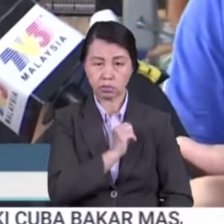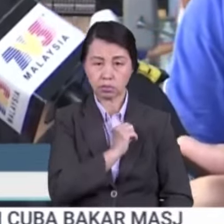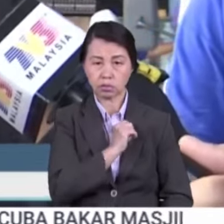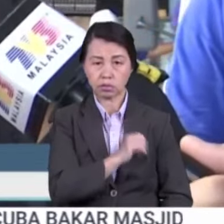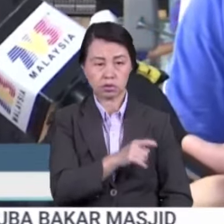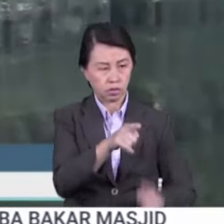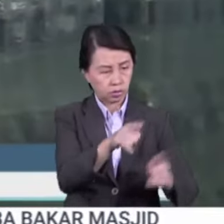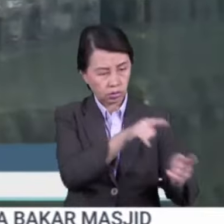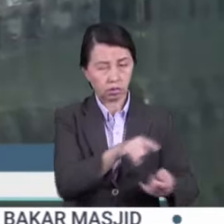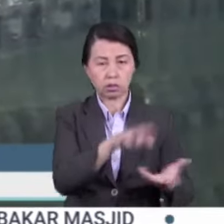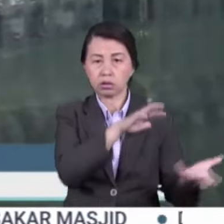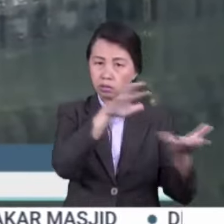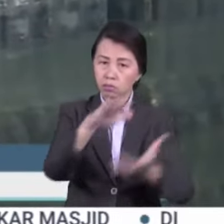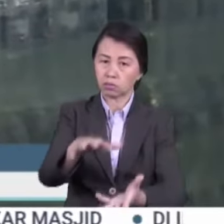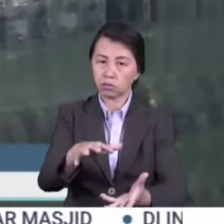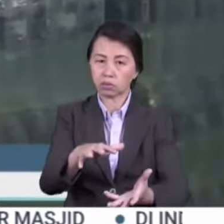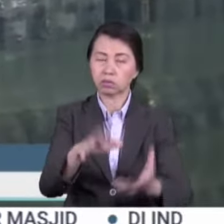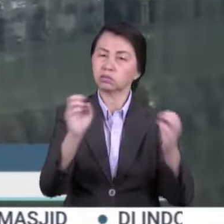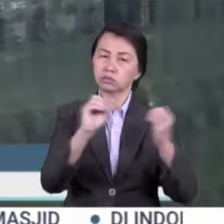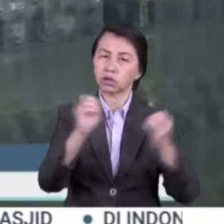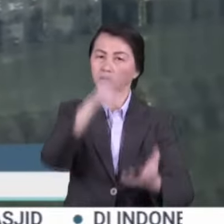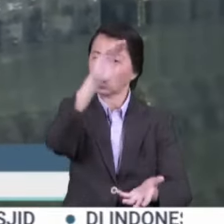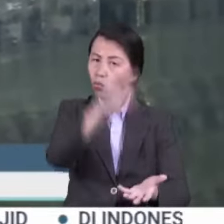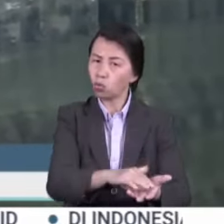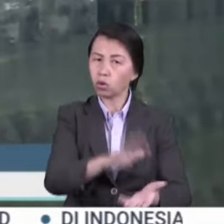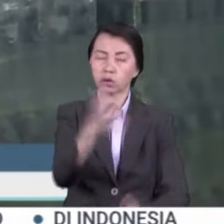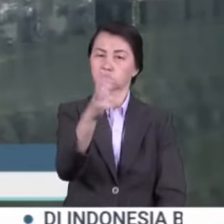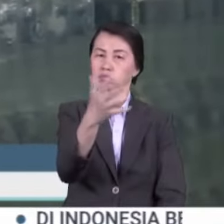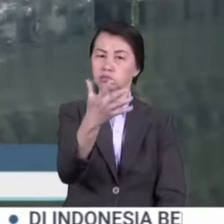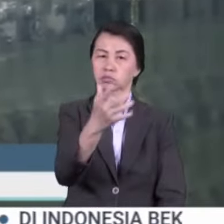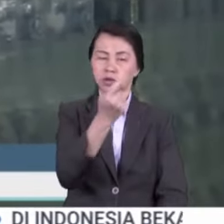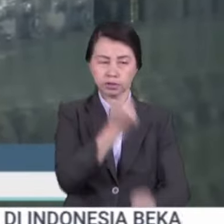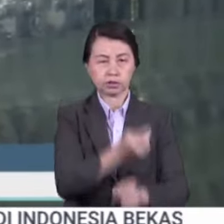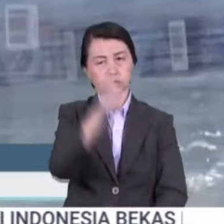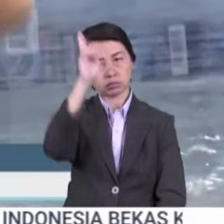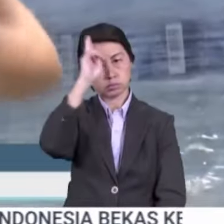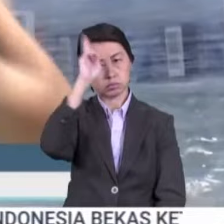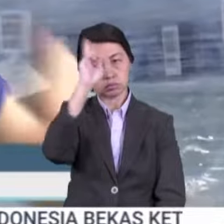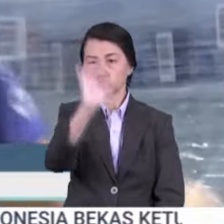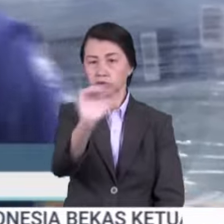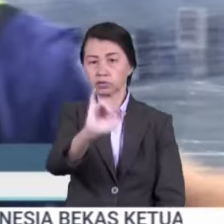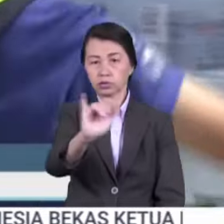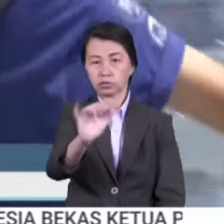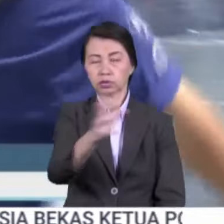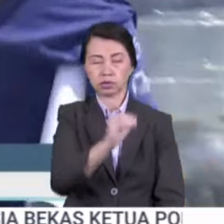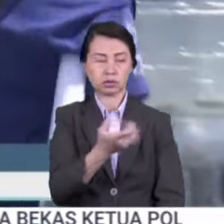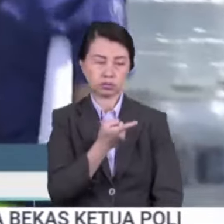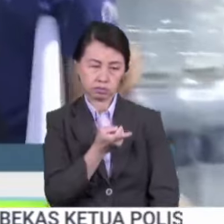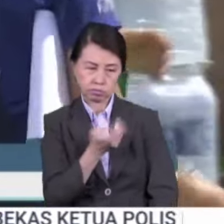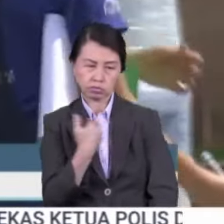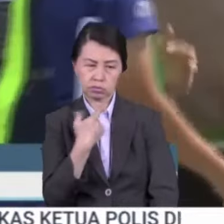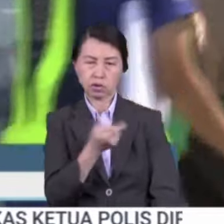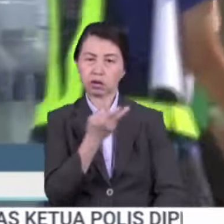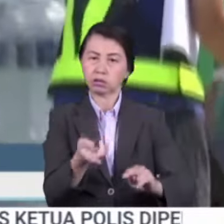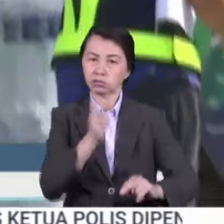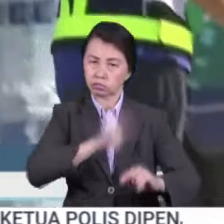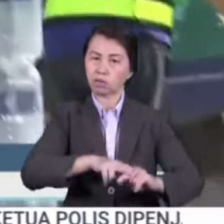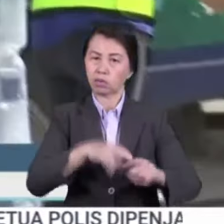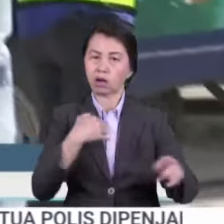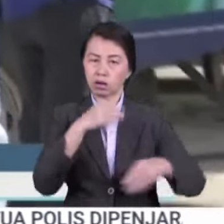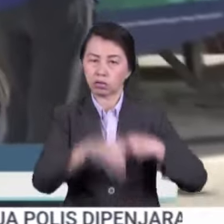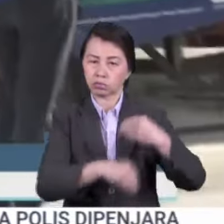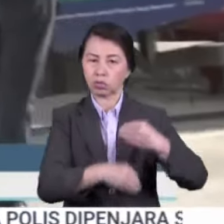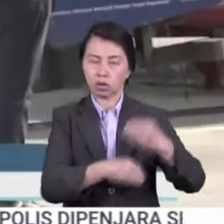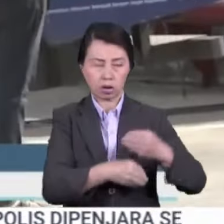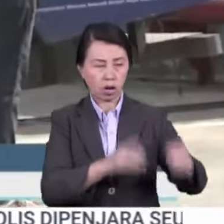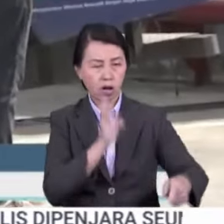bekalan mereka tidak ada yang kurang. Pengeluaran itu tetap sama, malah ada tambahan daripada kilang-kilang